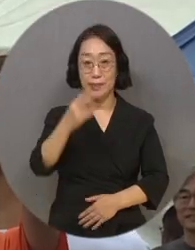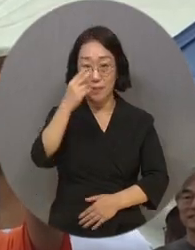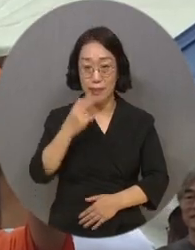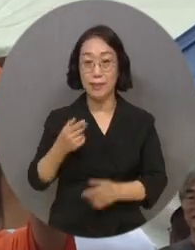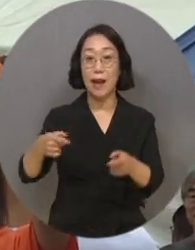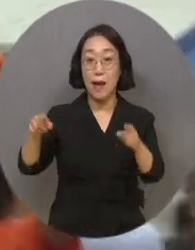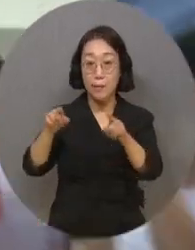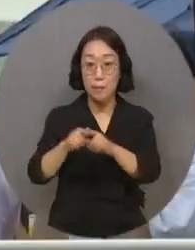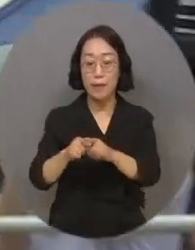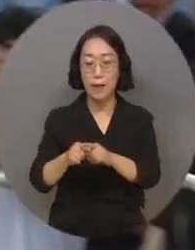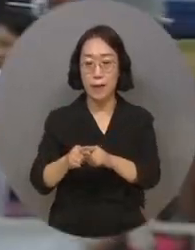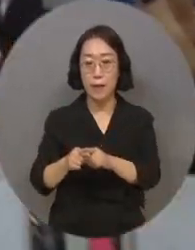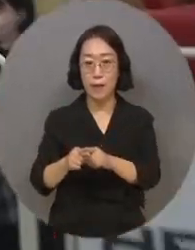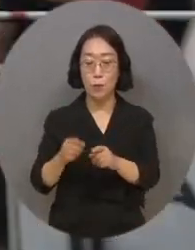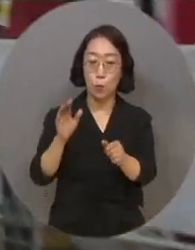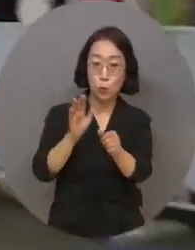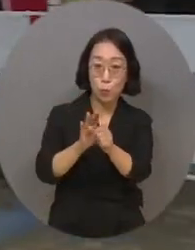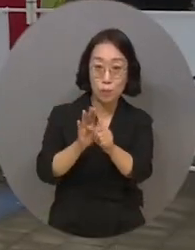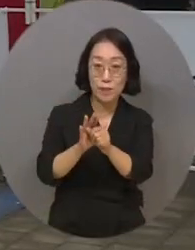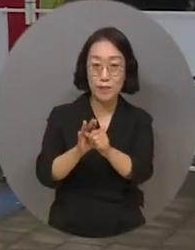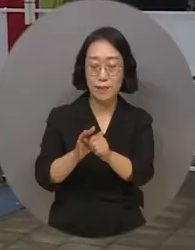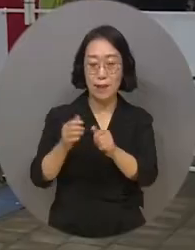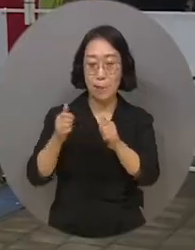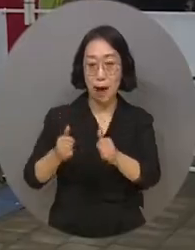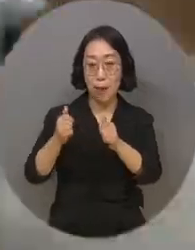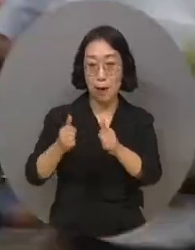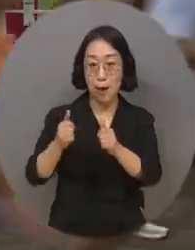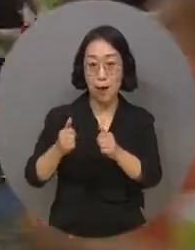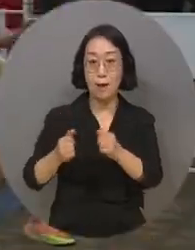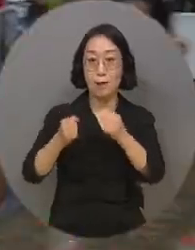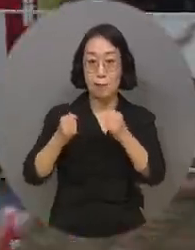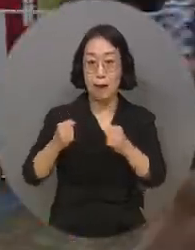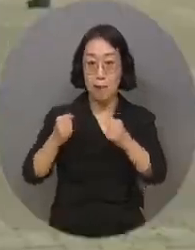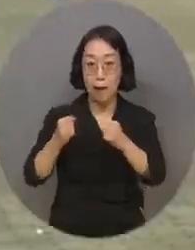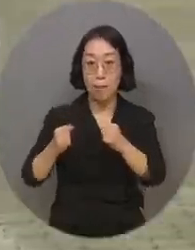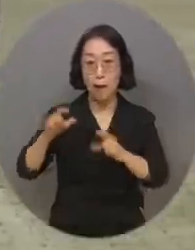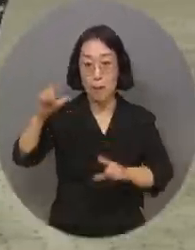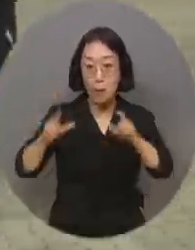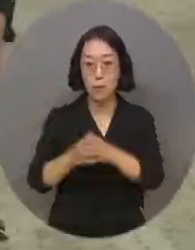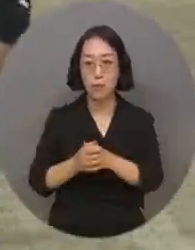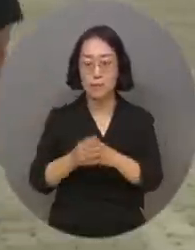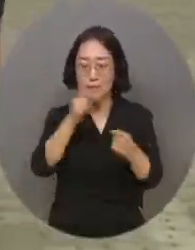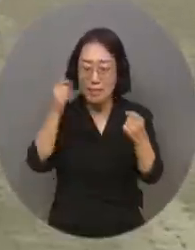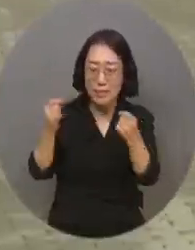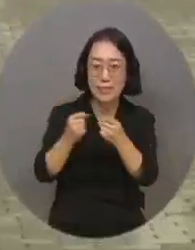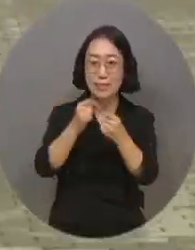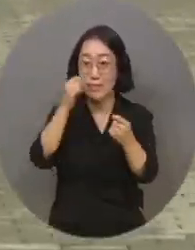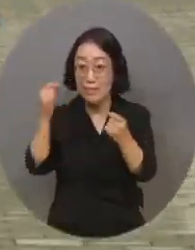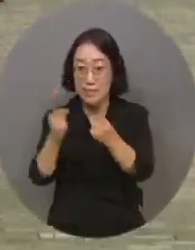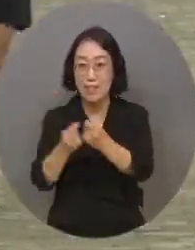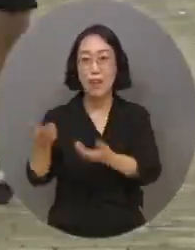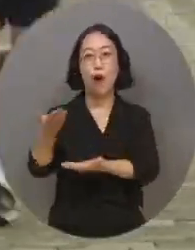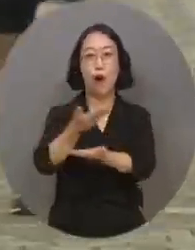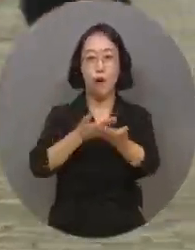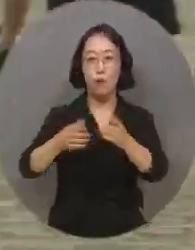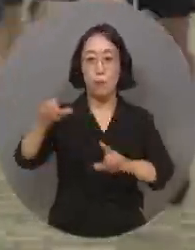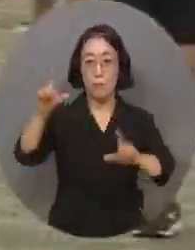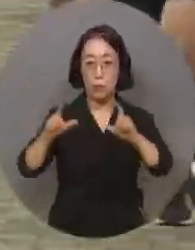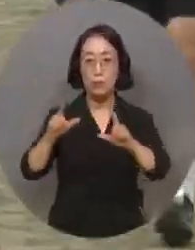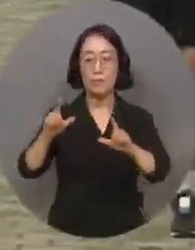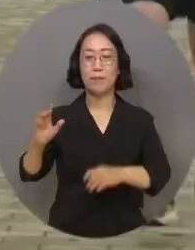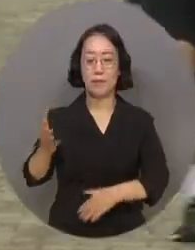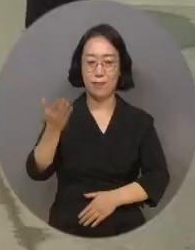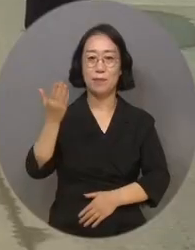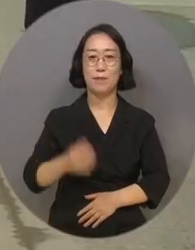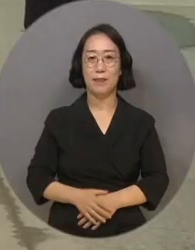시각장애인들과 전문 마라톤 가이드러너가 함께 한강변을 달리며 화합과 우정을 다지고 어울림의 의미를 되새기는